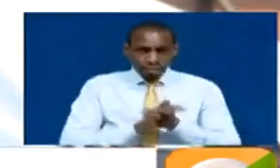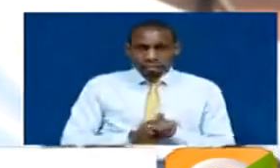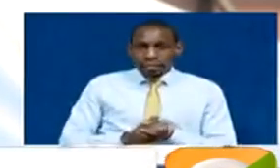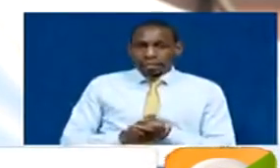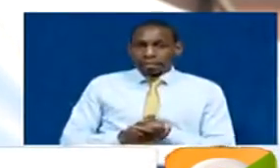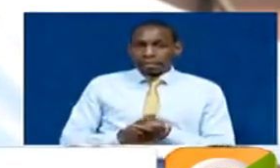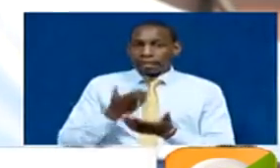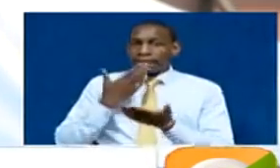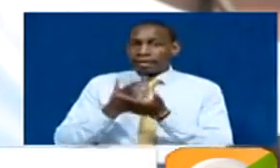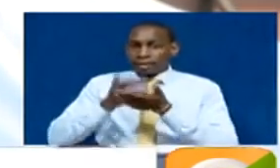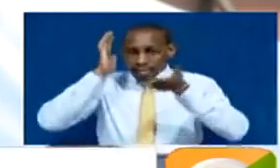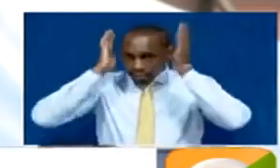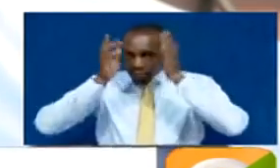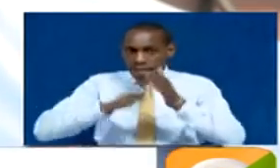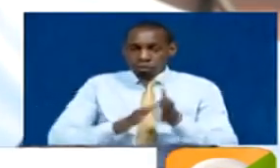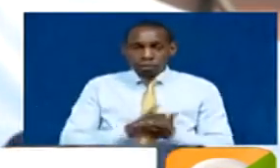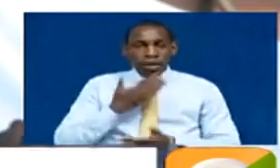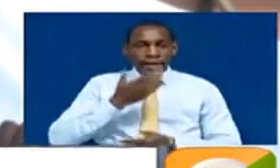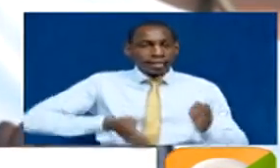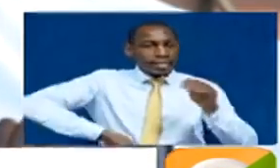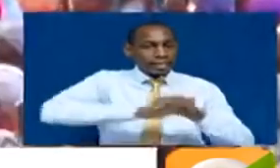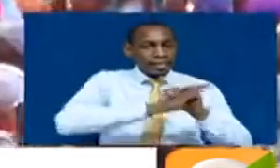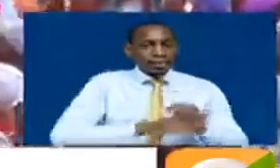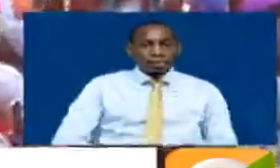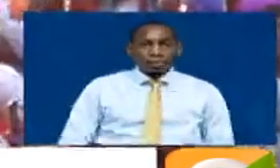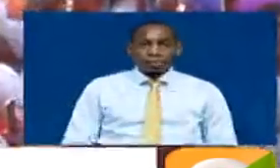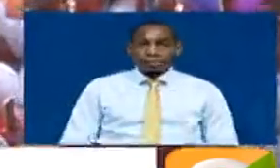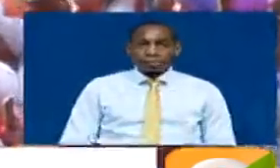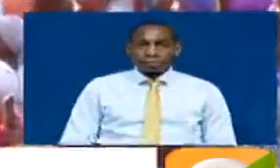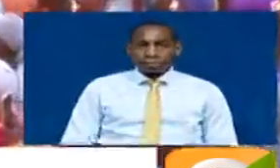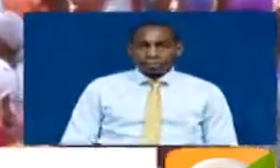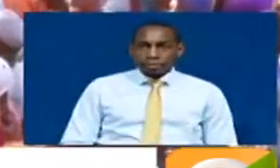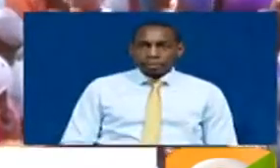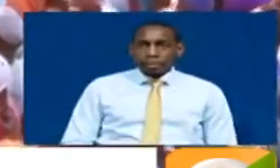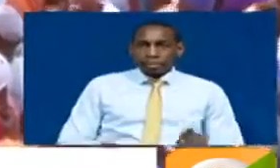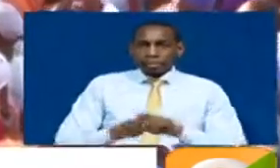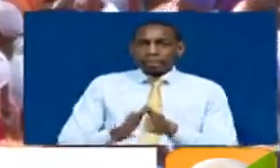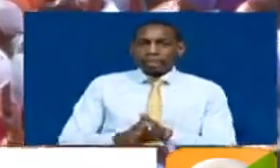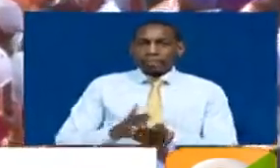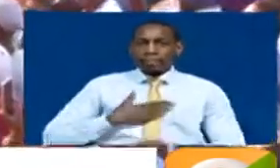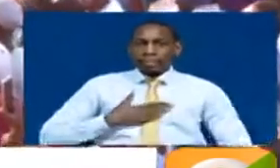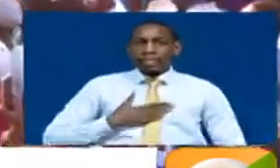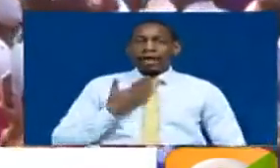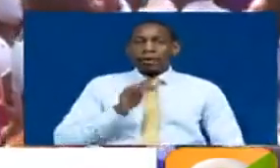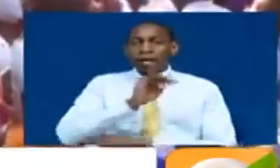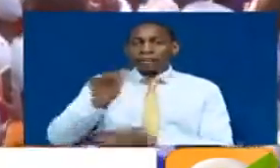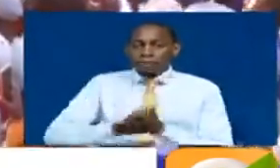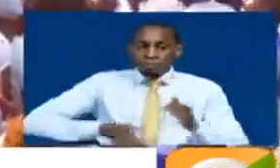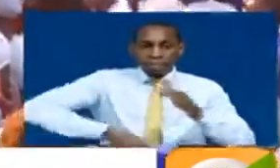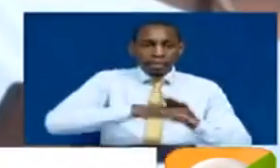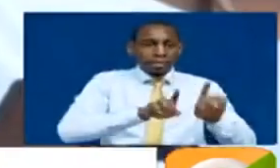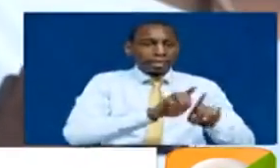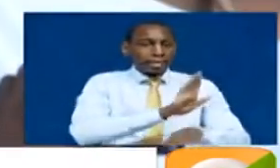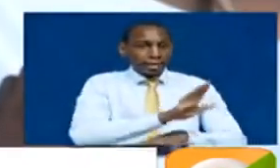Nasema ya punda ni nini? Ya punda ni nini? Na mimi nataka nini mpige ye